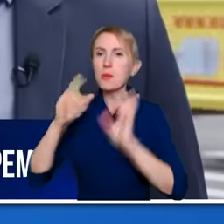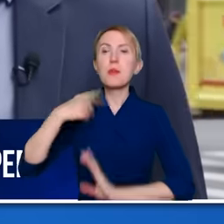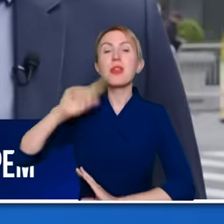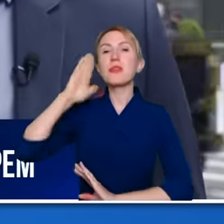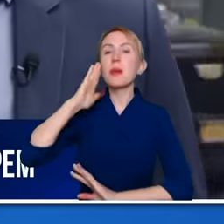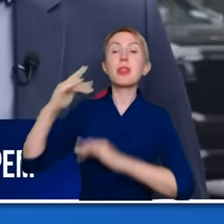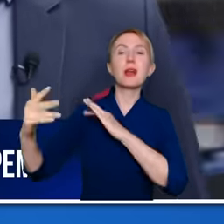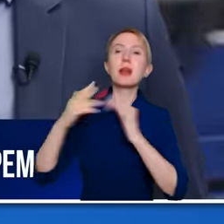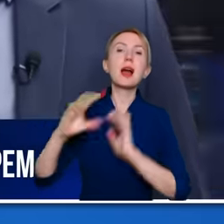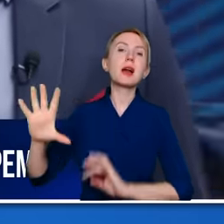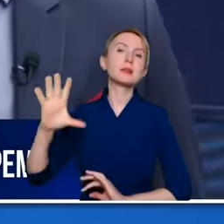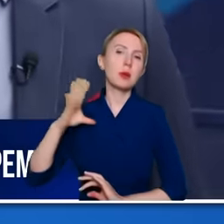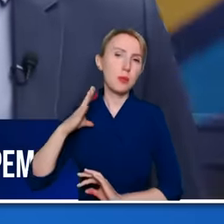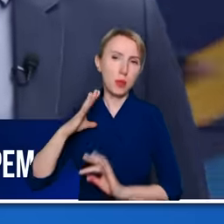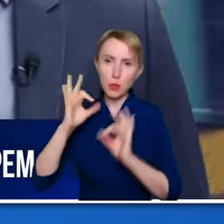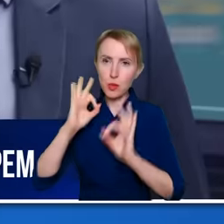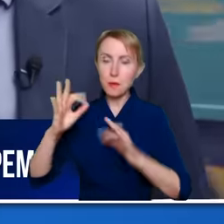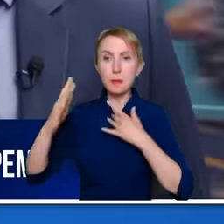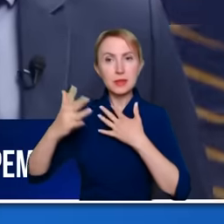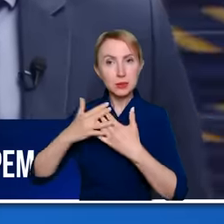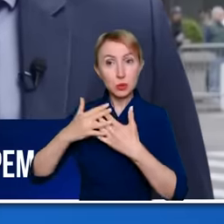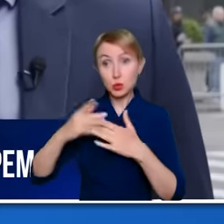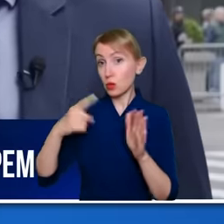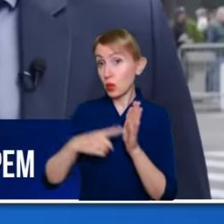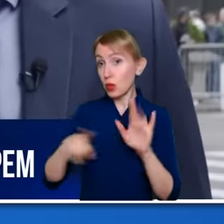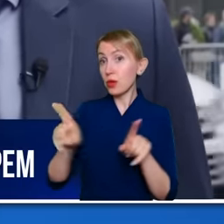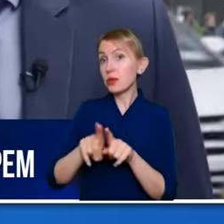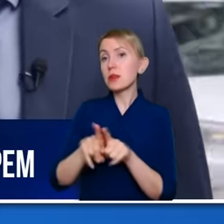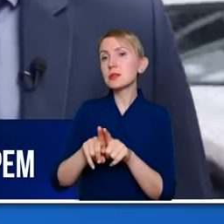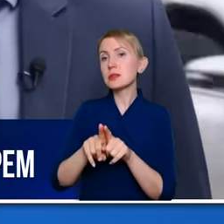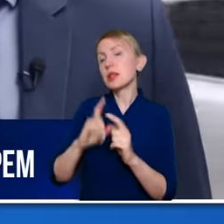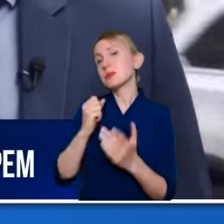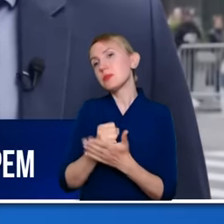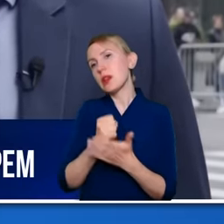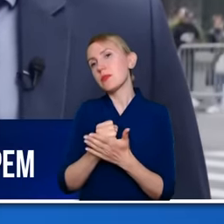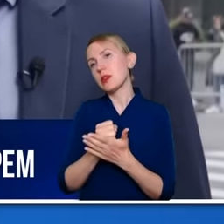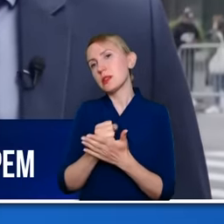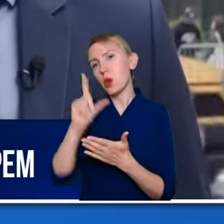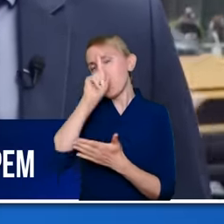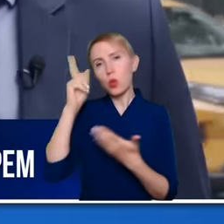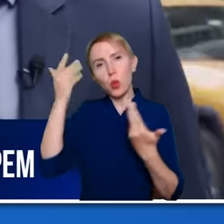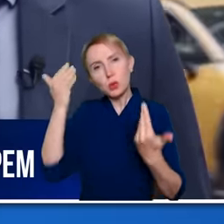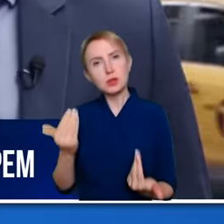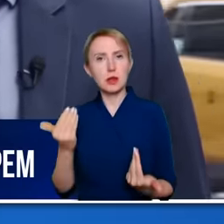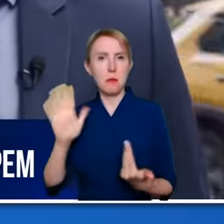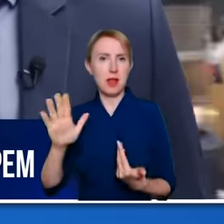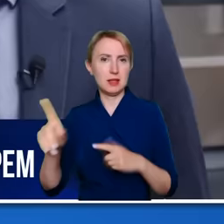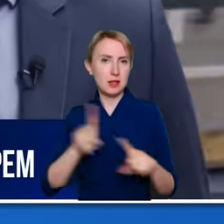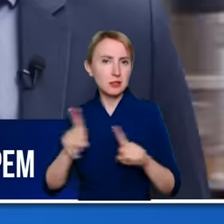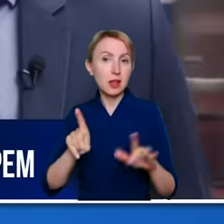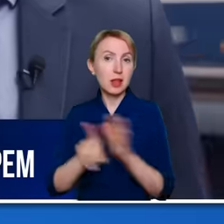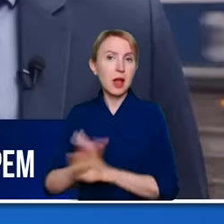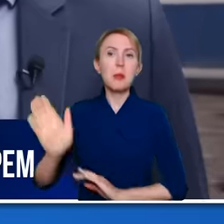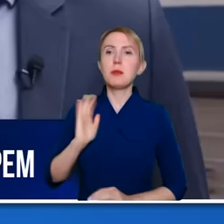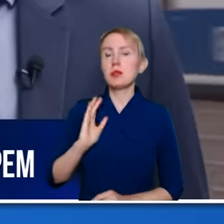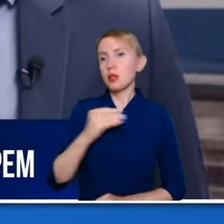relacje były bliskie. Czy w takim razie też ten aspekt taki czysto ludzki może mieć znaczenie dla